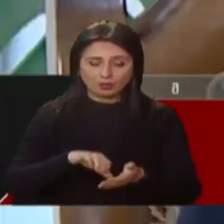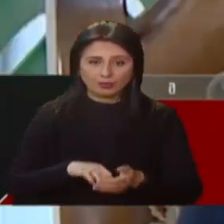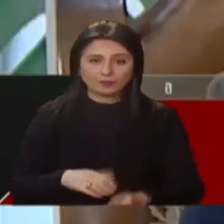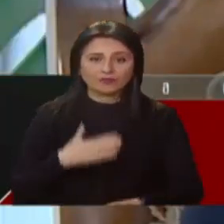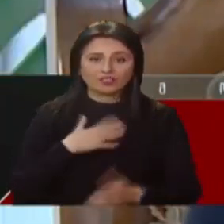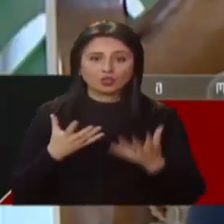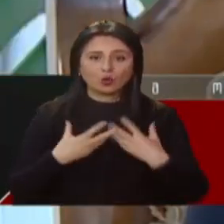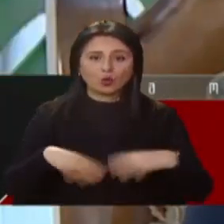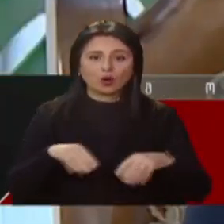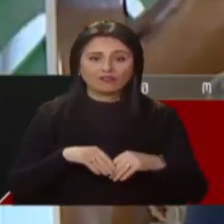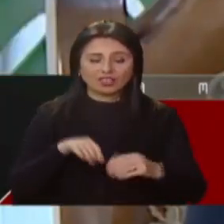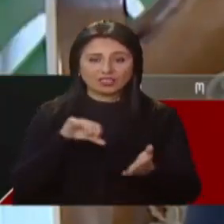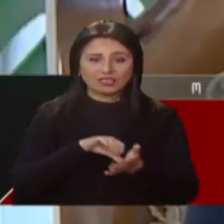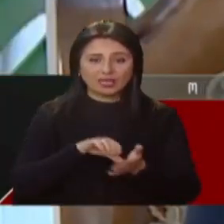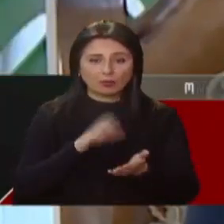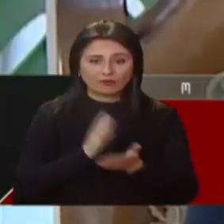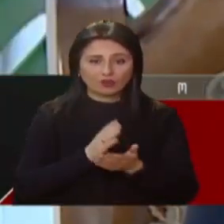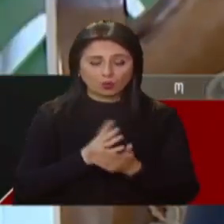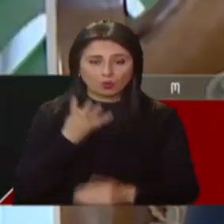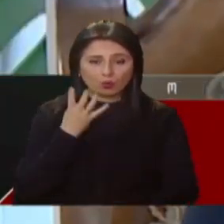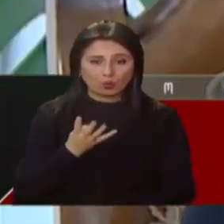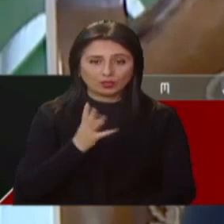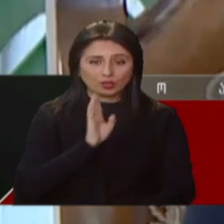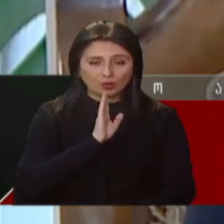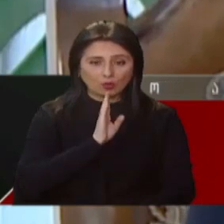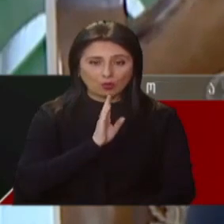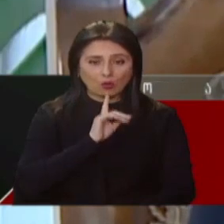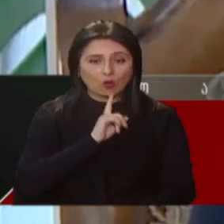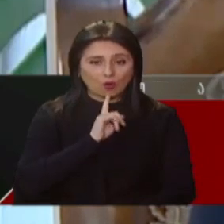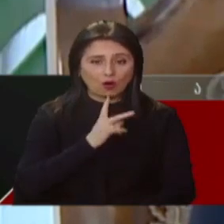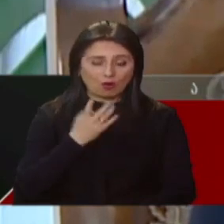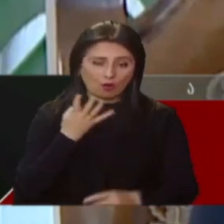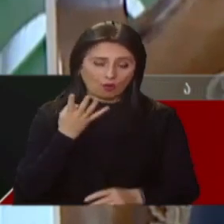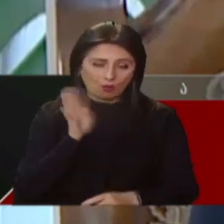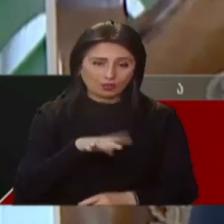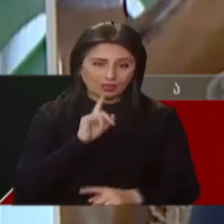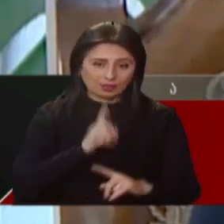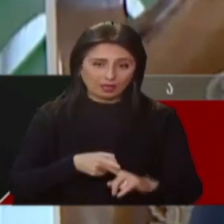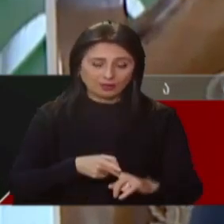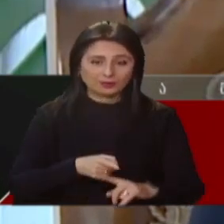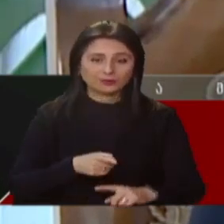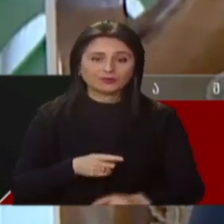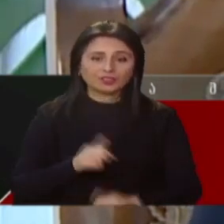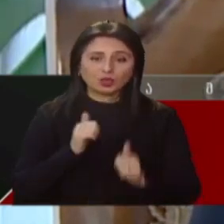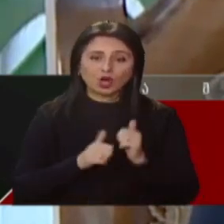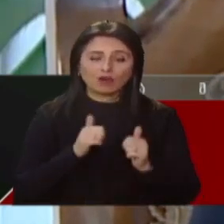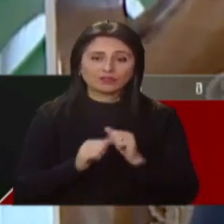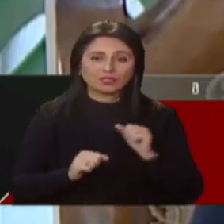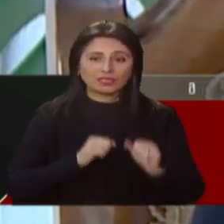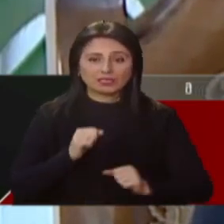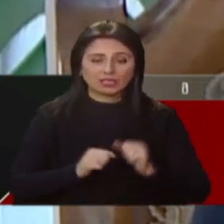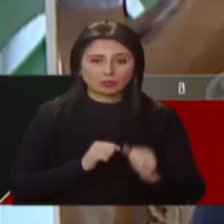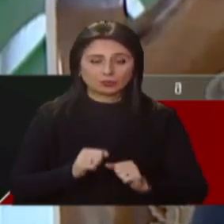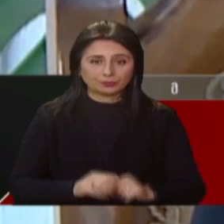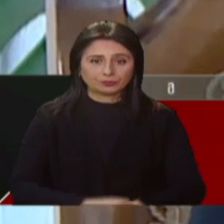ჩვენ ოჯახში წარმოდგენილნი ვართ 4 გოგონა, 4 ვიყავთ და ყოველთვის ვცდილობთ,